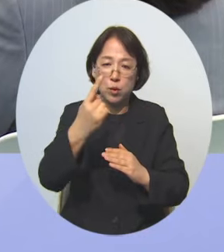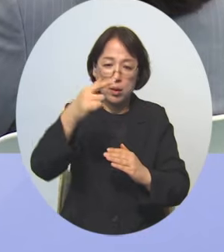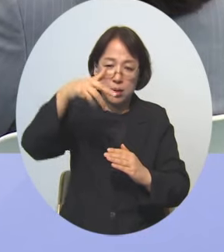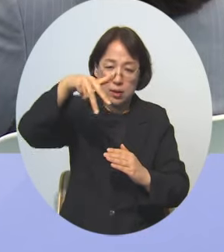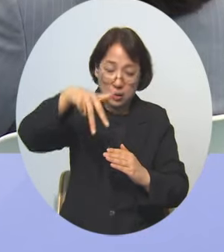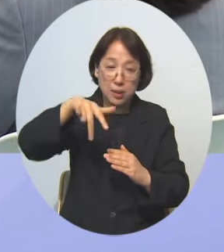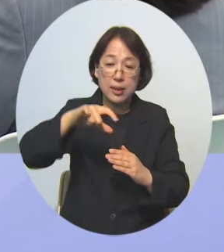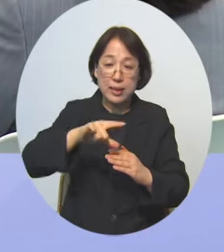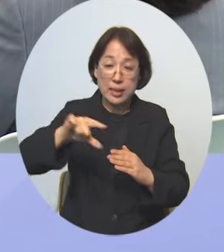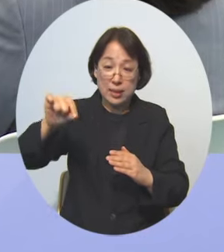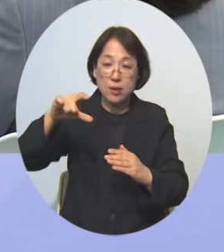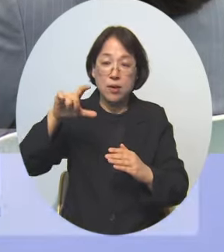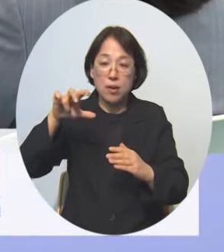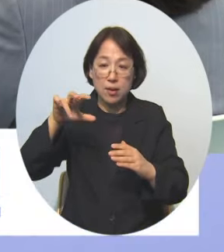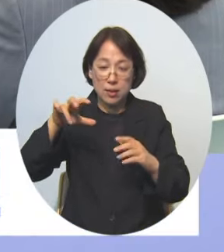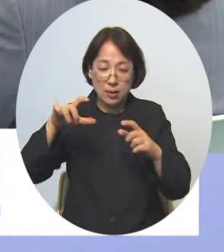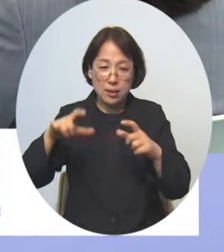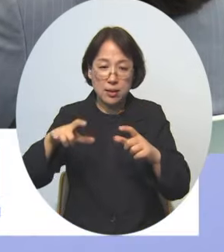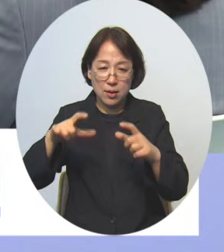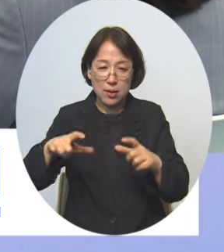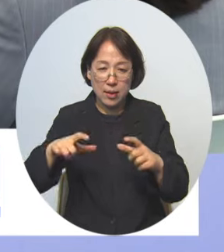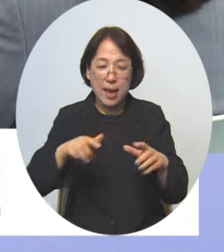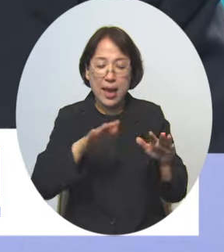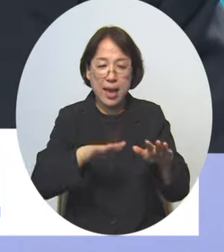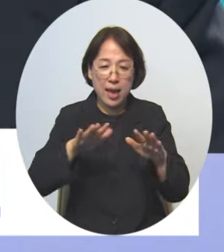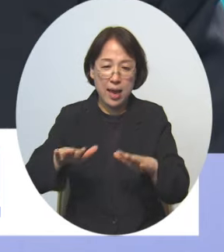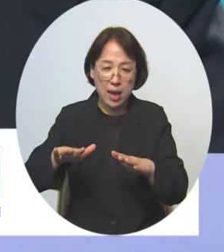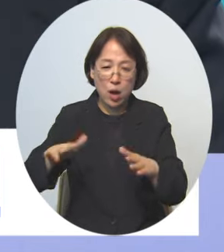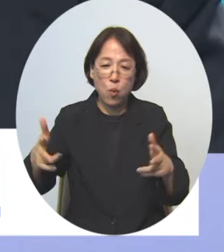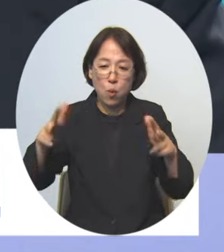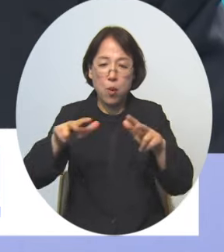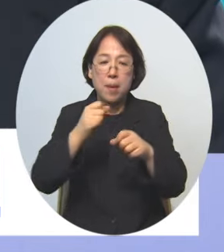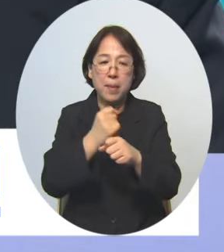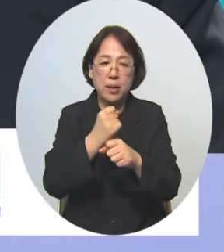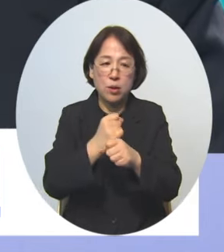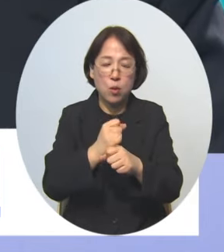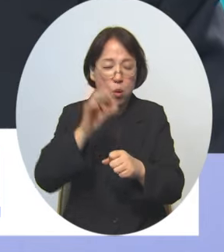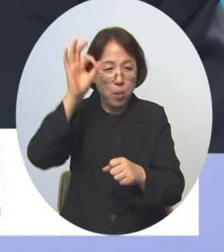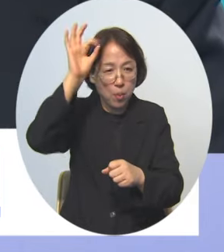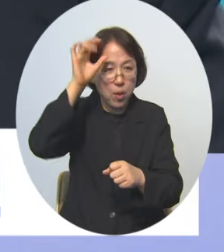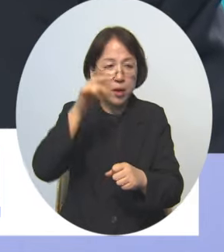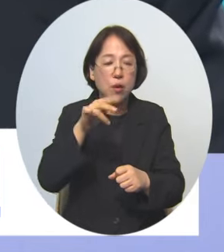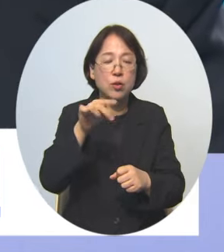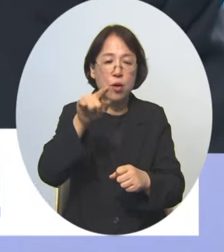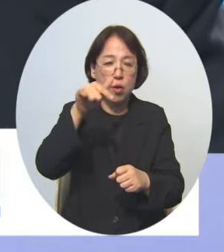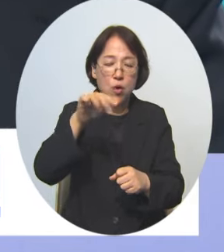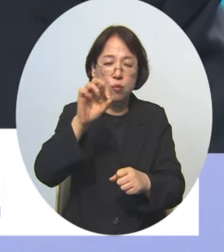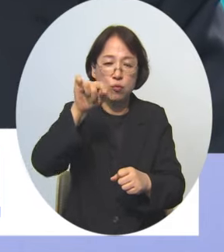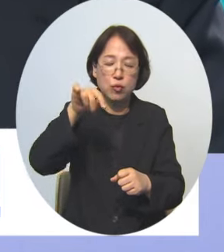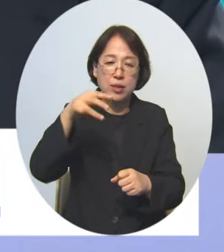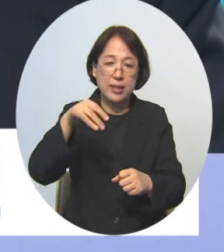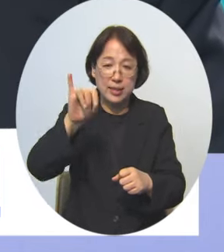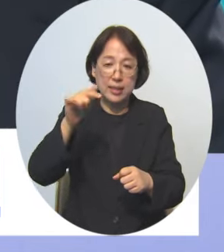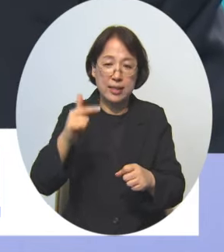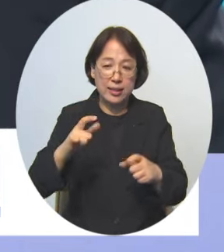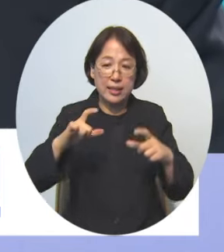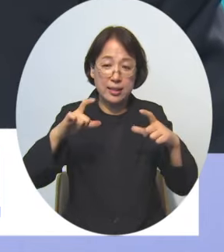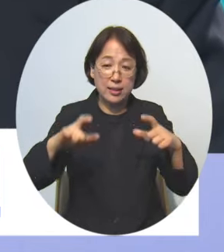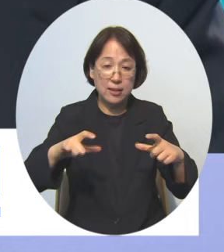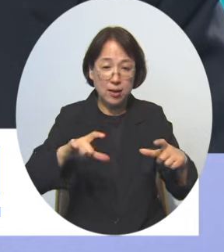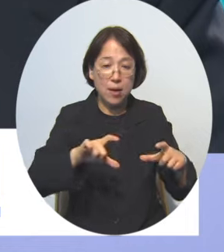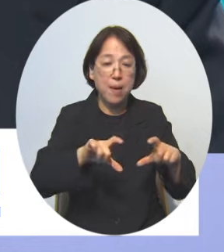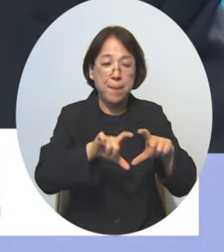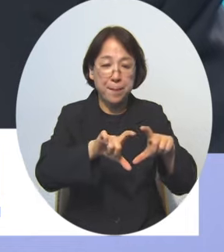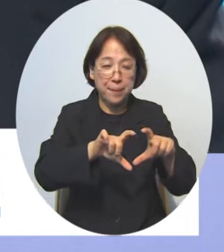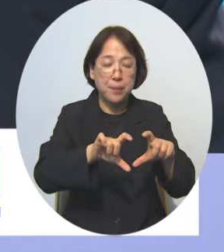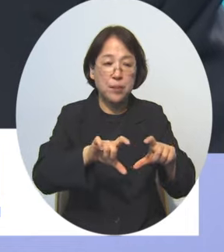생태 공원을 조성하고 또 포항과 영덕, 울진으로 이어지는 동해안 지역에 이 호텔과 리조트를 건설하는